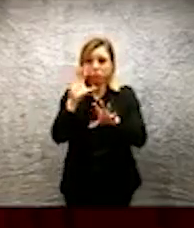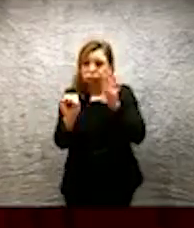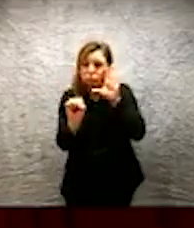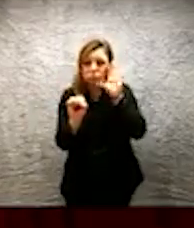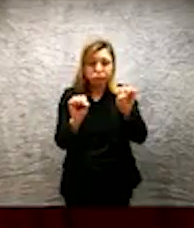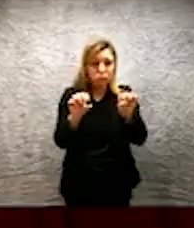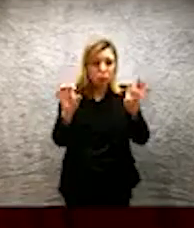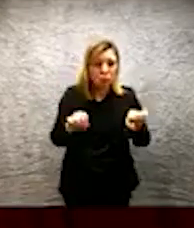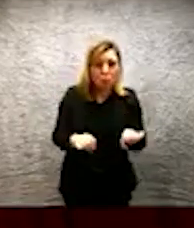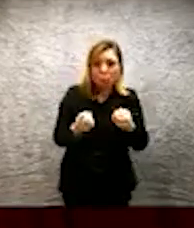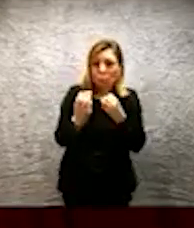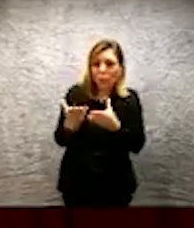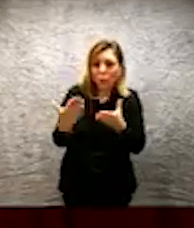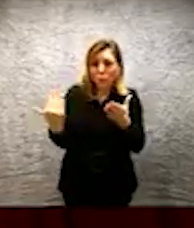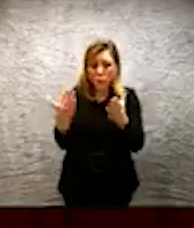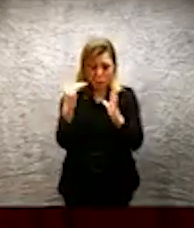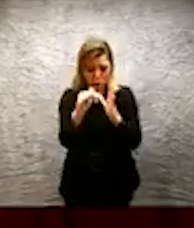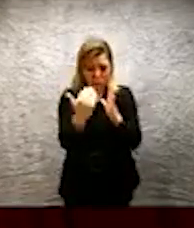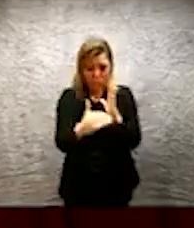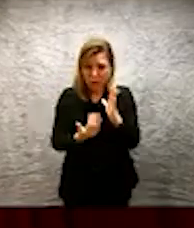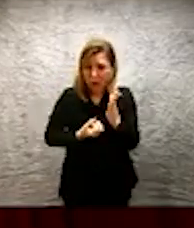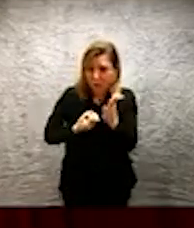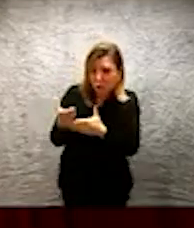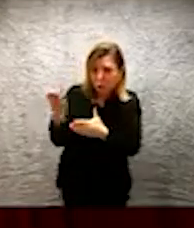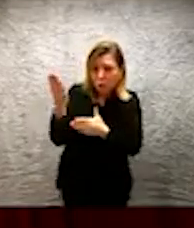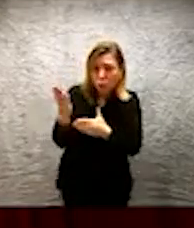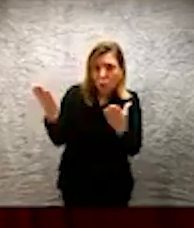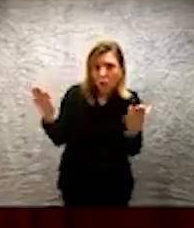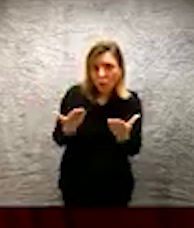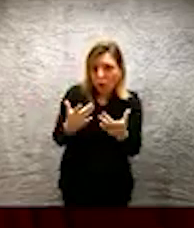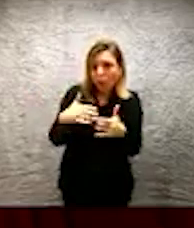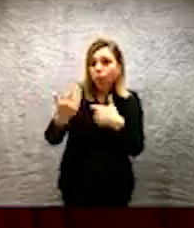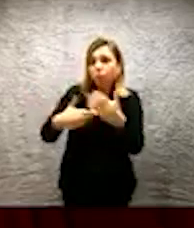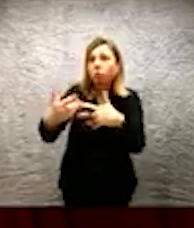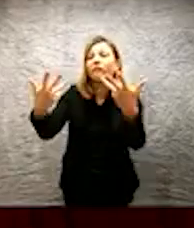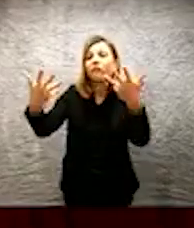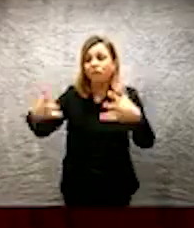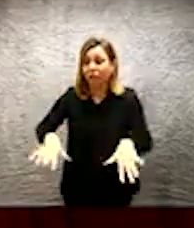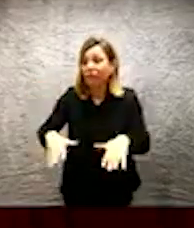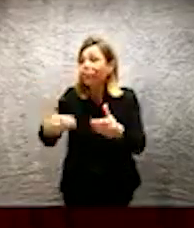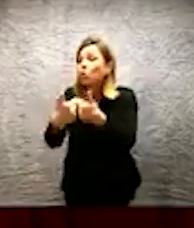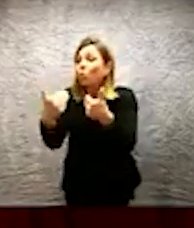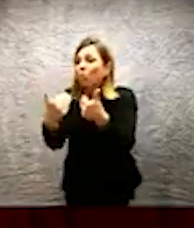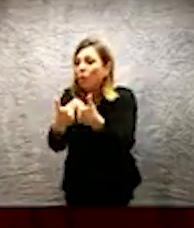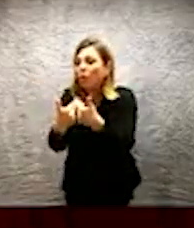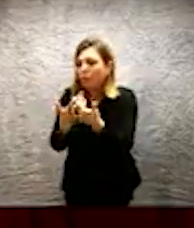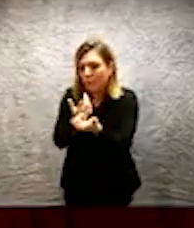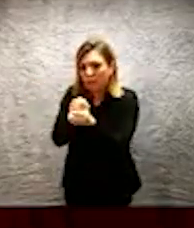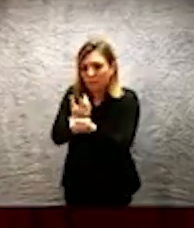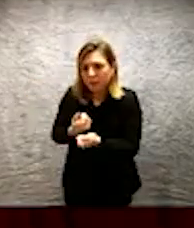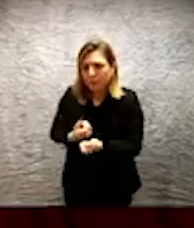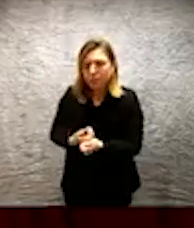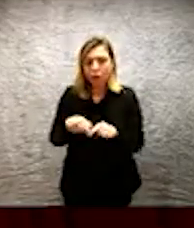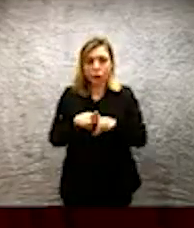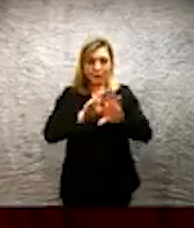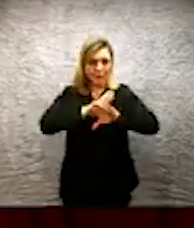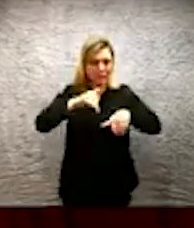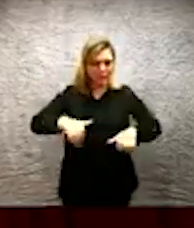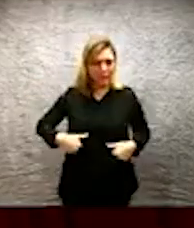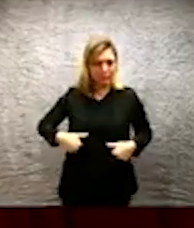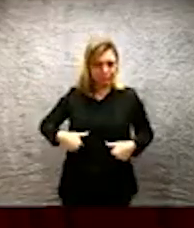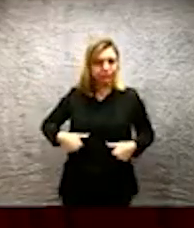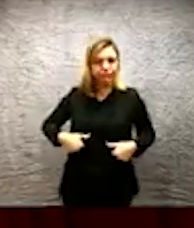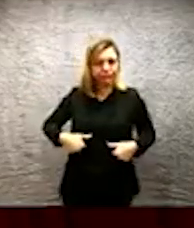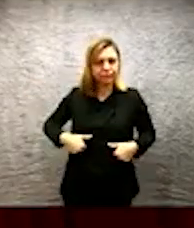peut leur être communiqué, et puis après répondre aussi à toutes les demandes qu'ils auront. Pour répondre au dernier point aussi, alors au niveau